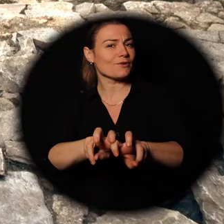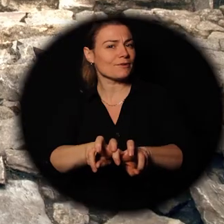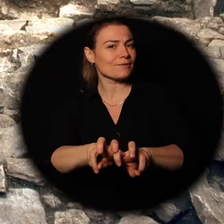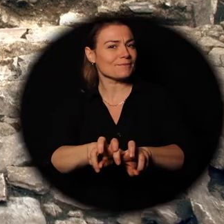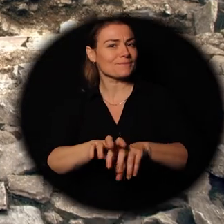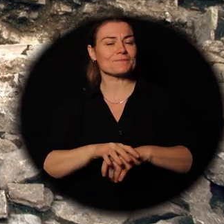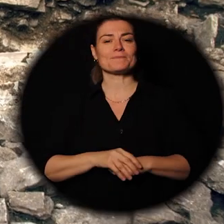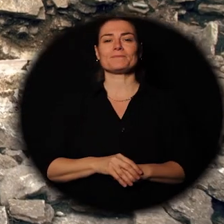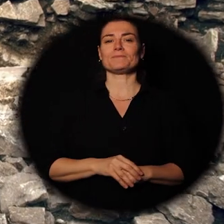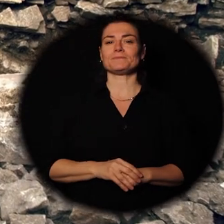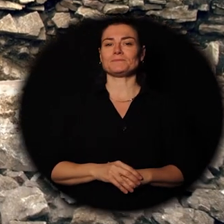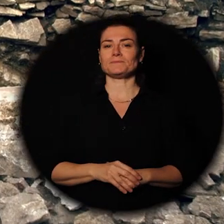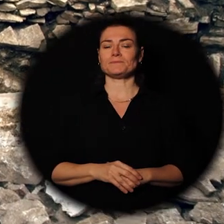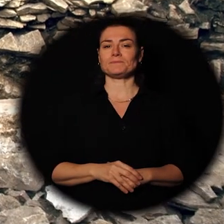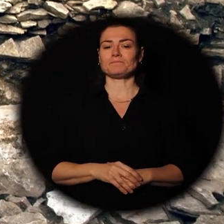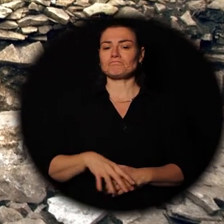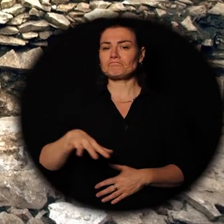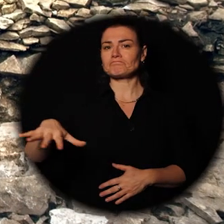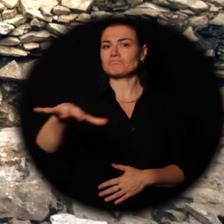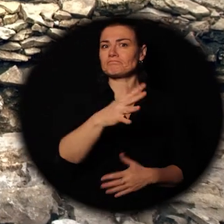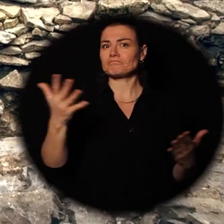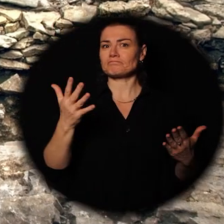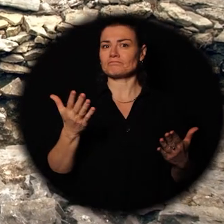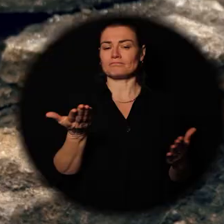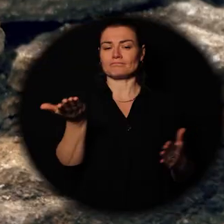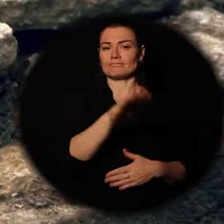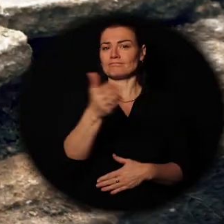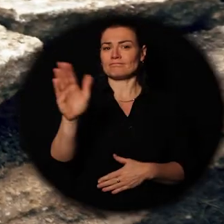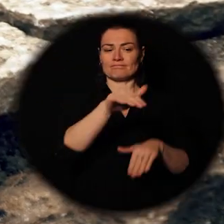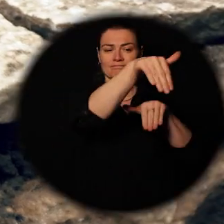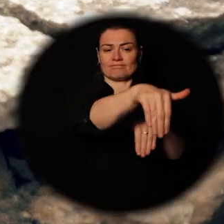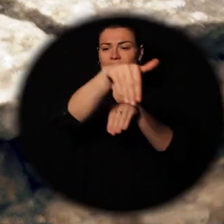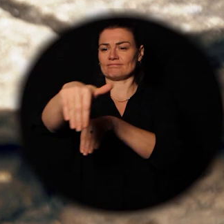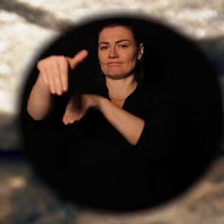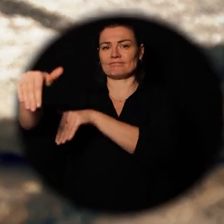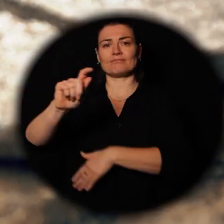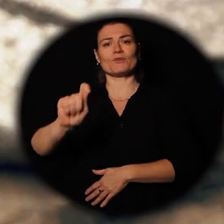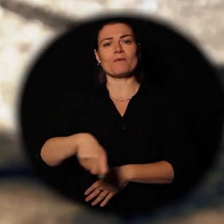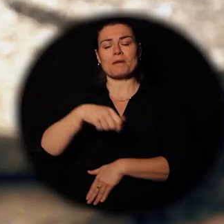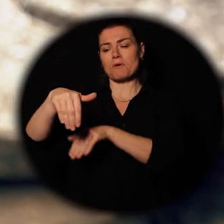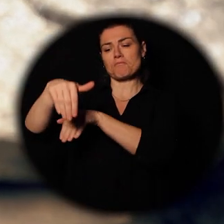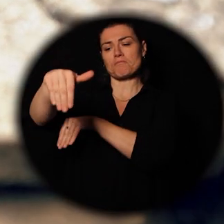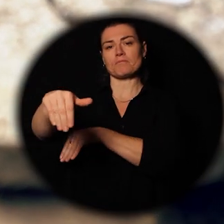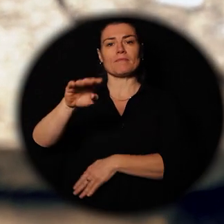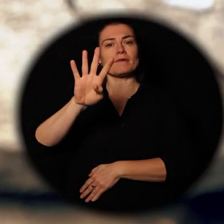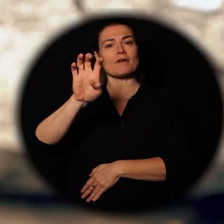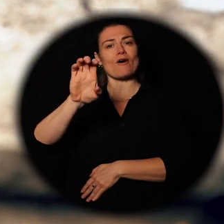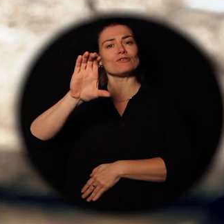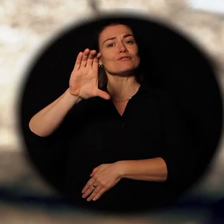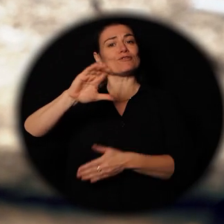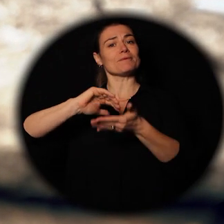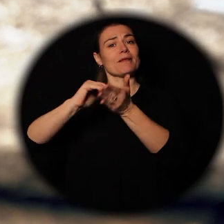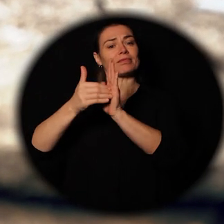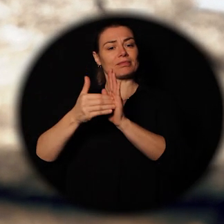Ce sont de grandes sépultures, 80 cm contre 40 pour la plupart des sépultures que l'on retrouve ici, avec donc deux